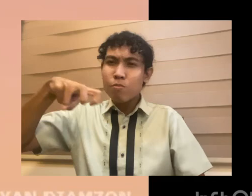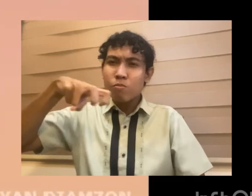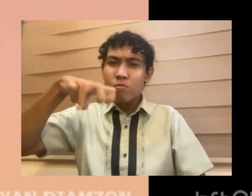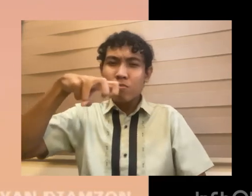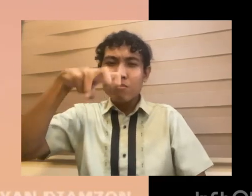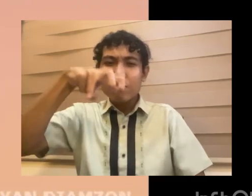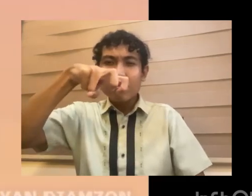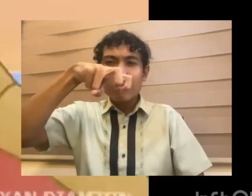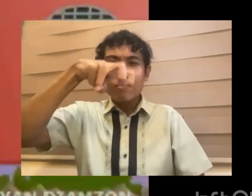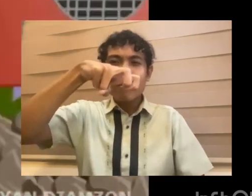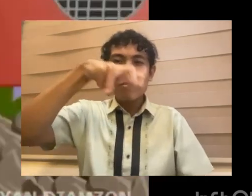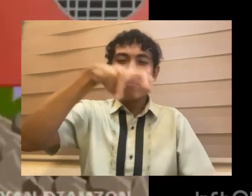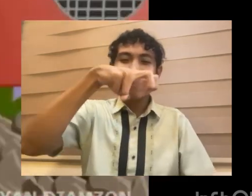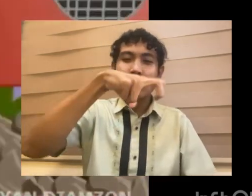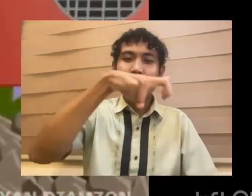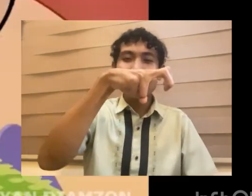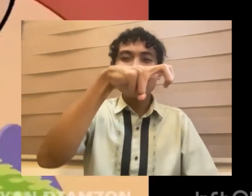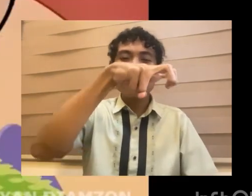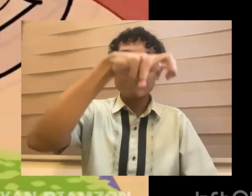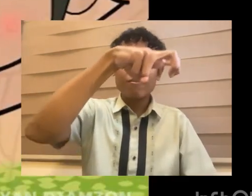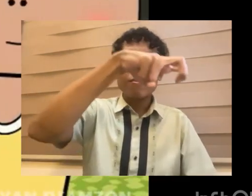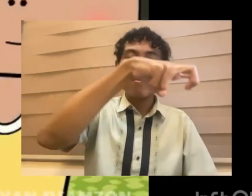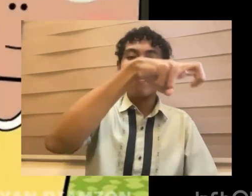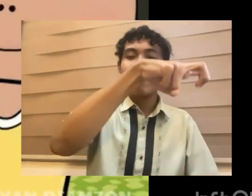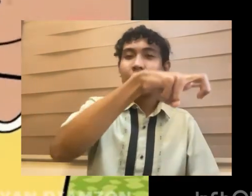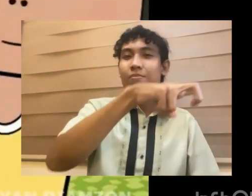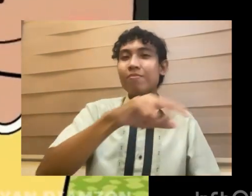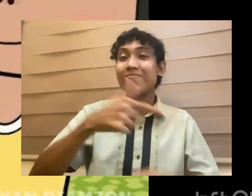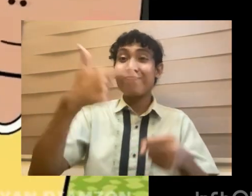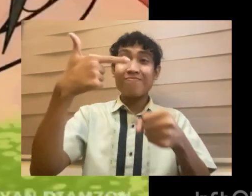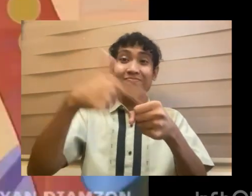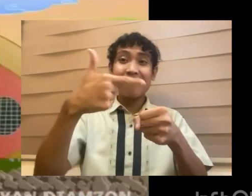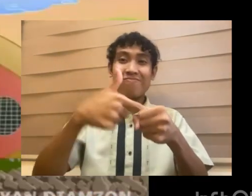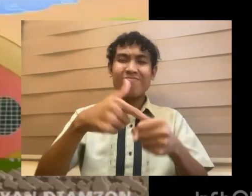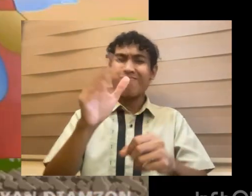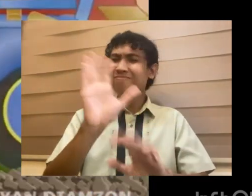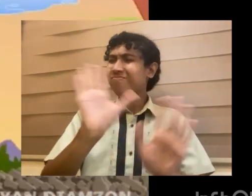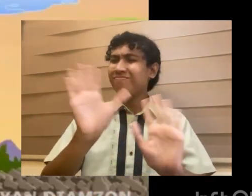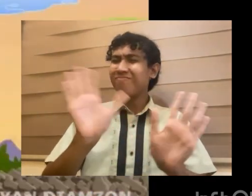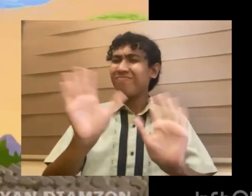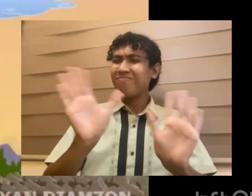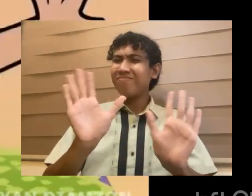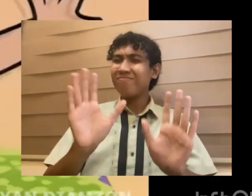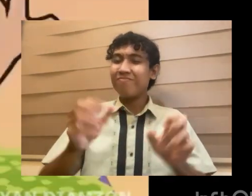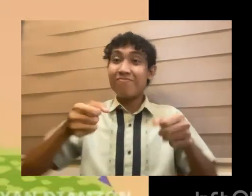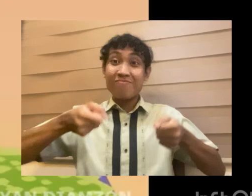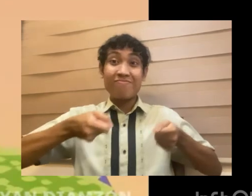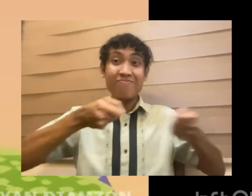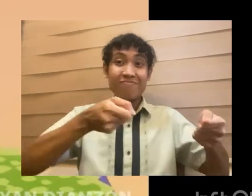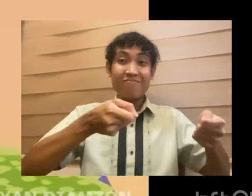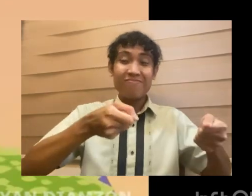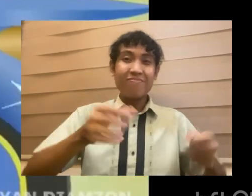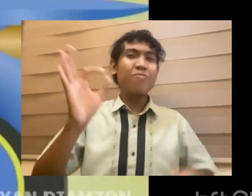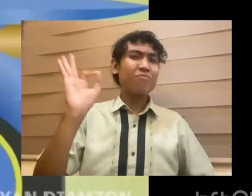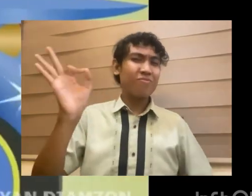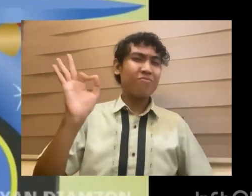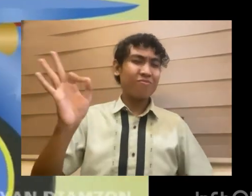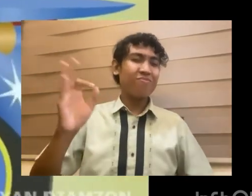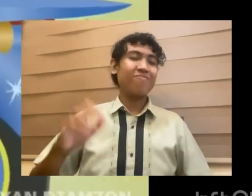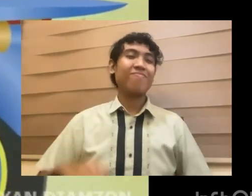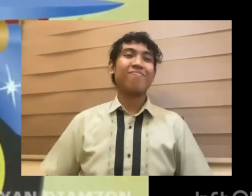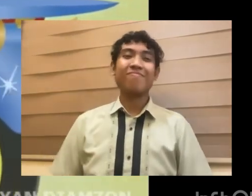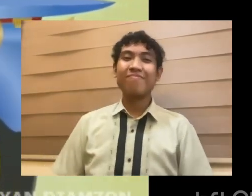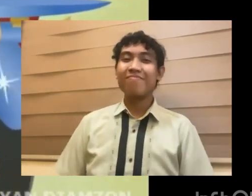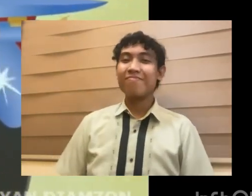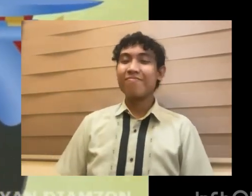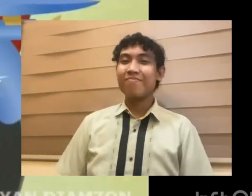mo pa sa batong matatalas. Di kailangan ng gasolina, konting tulak lang, aandar na. Makulay ang